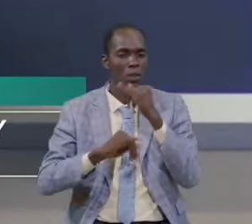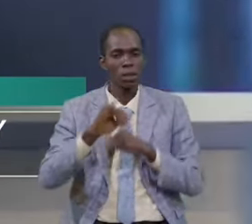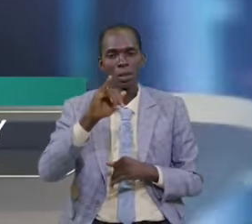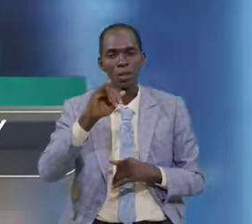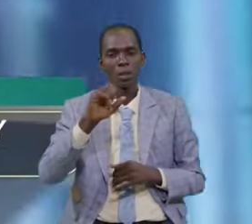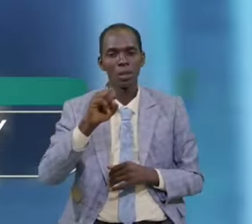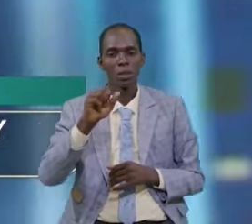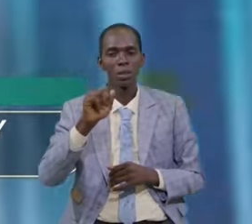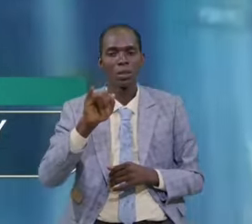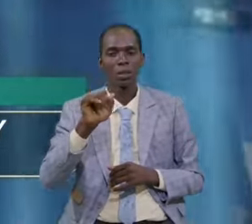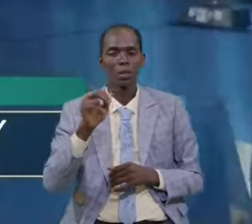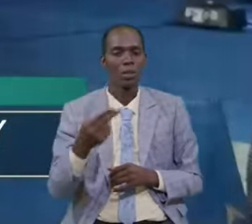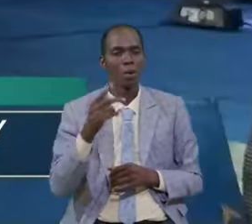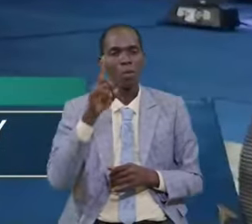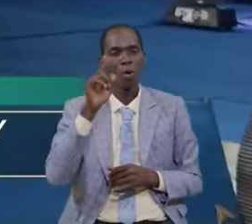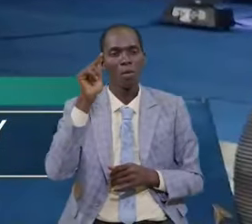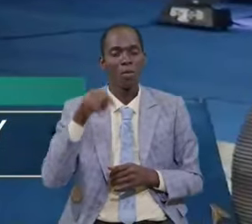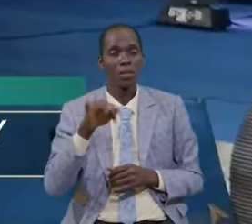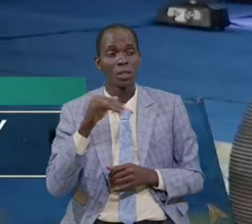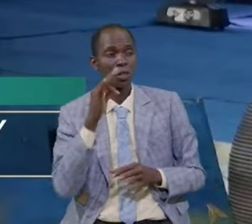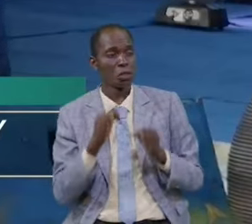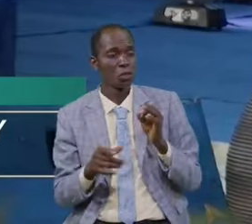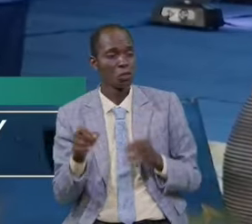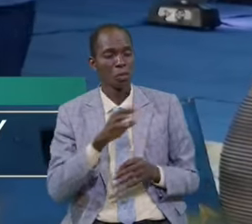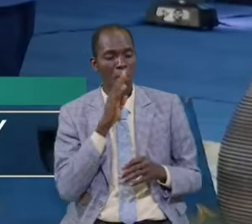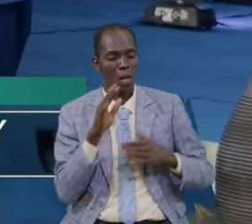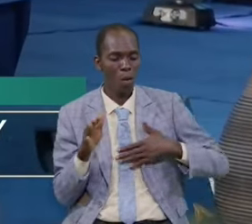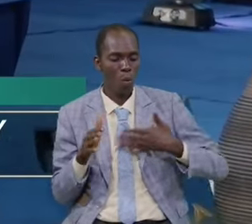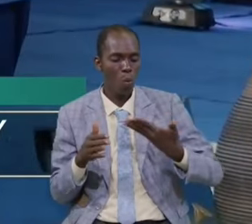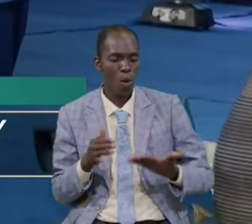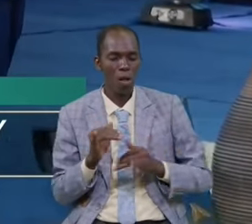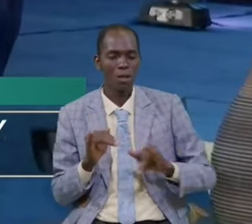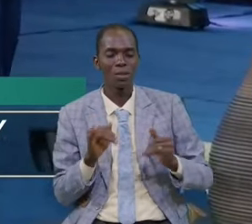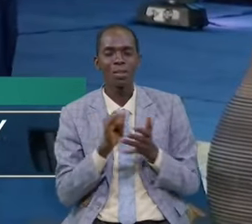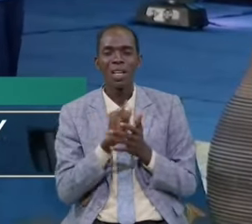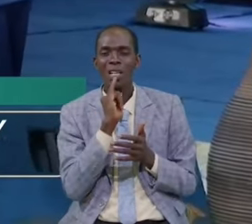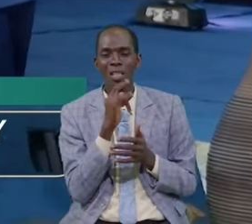Si vous avez de la bonne volonté, ça c'est le secret. Si vous avez de la bonne volonté,